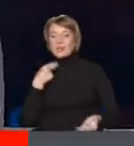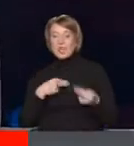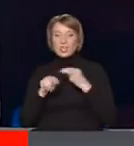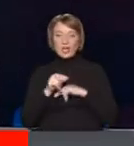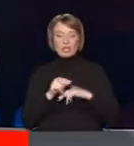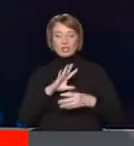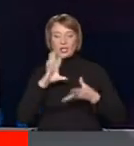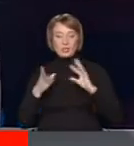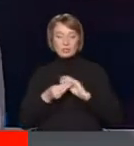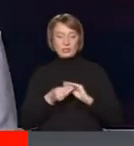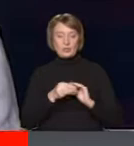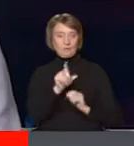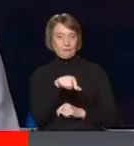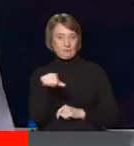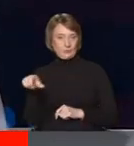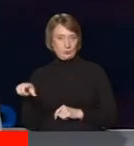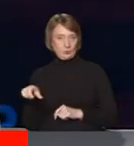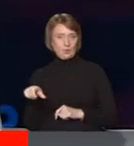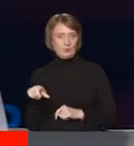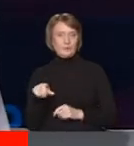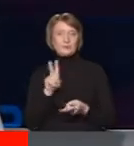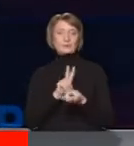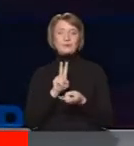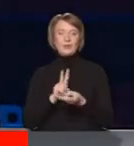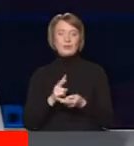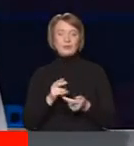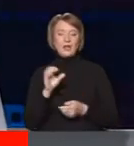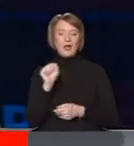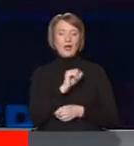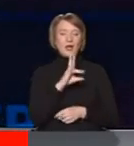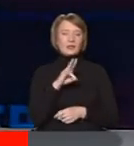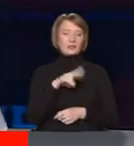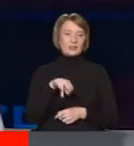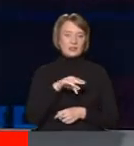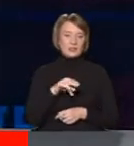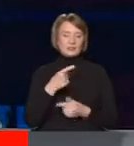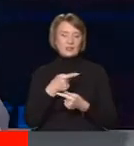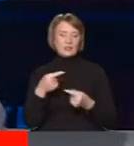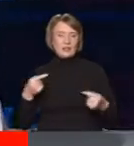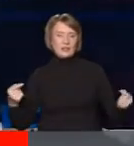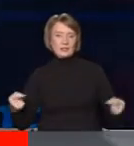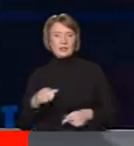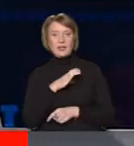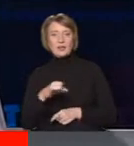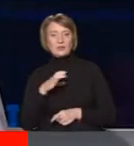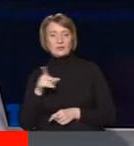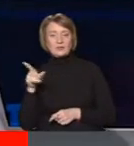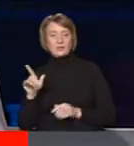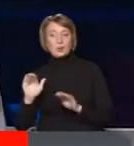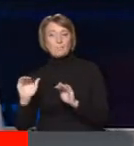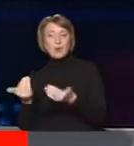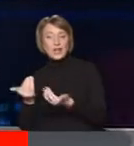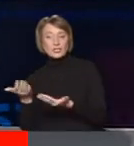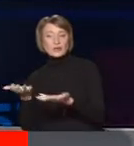людей після «Слуг» по Києву. Я переміг таких людей, як Третьяков, Андрієвський, різних олігархів, які на своїх округах набрали набагато менше, власне кажучи, ніж